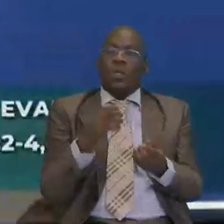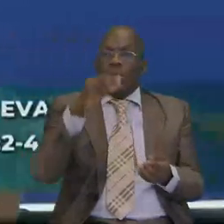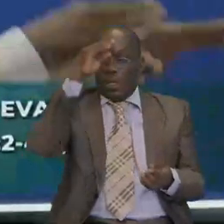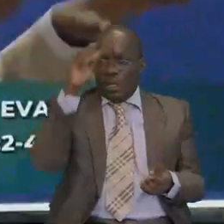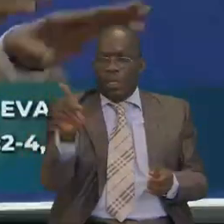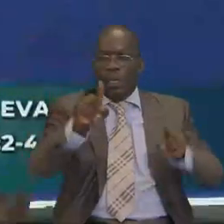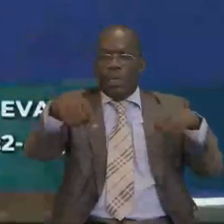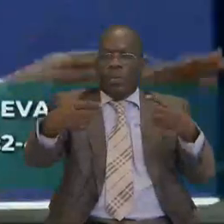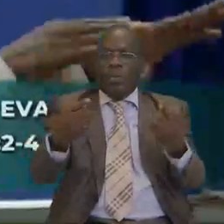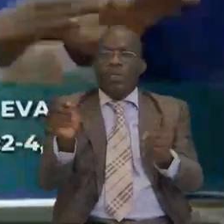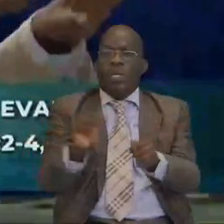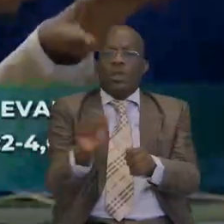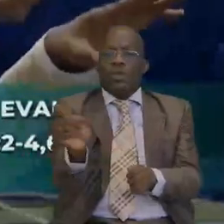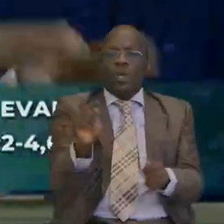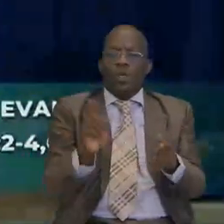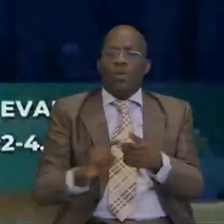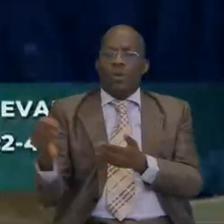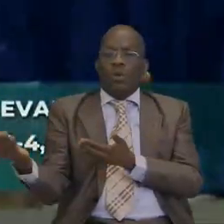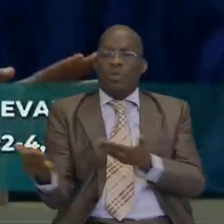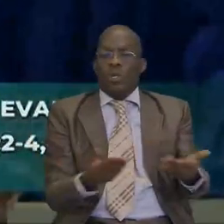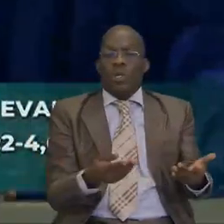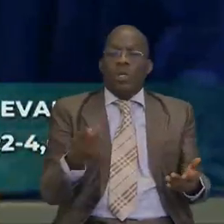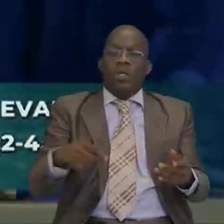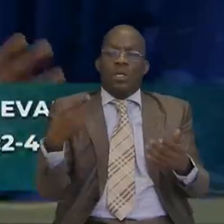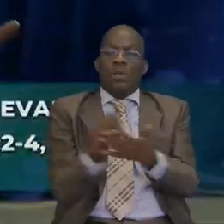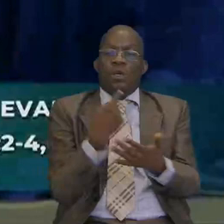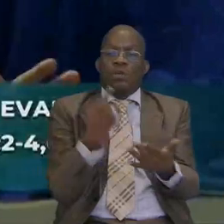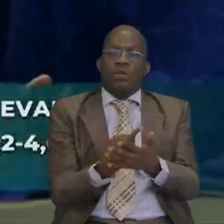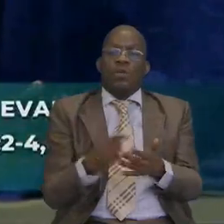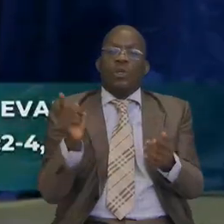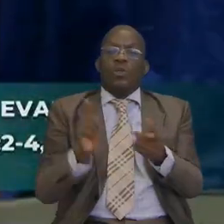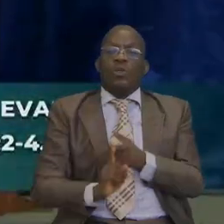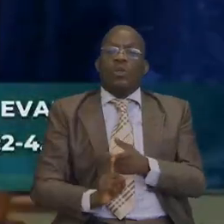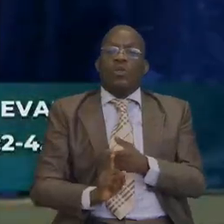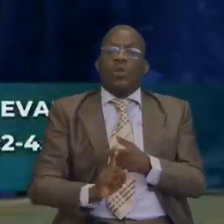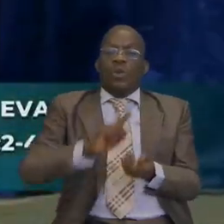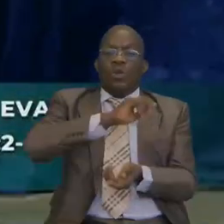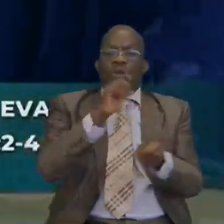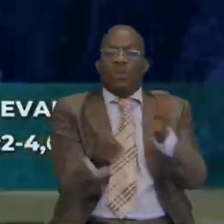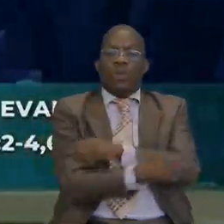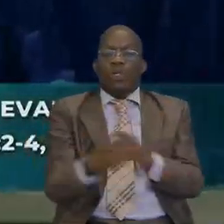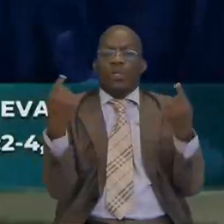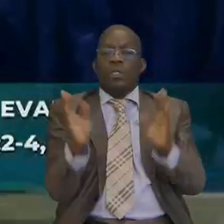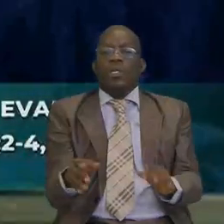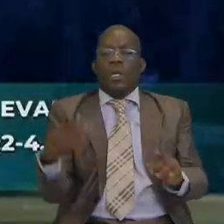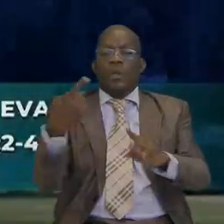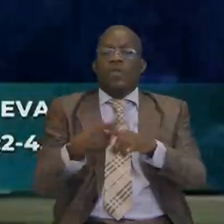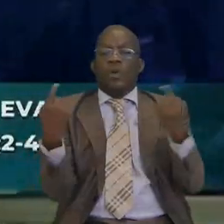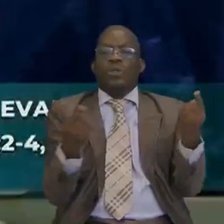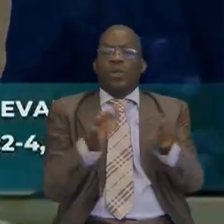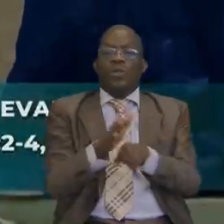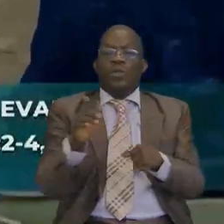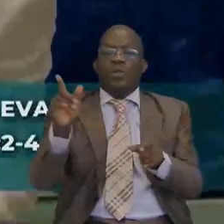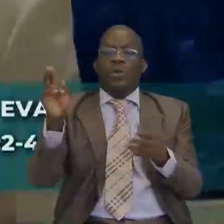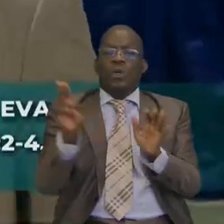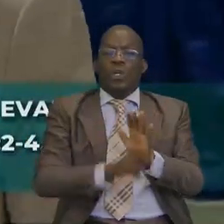partout prêcher l'évangile qui appelle le pécheur de sa vie pécheresse et